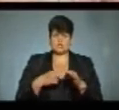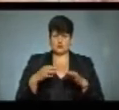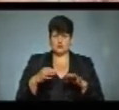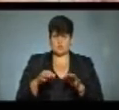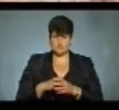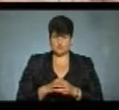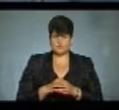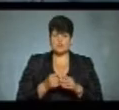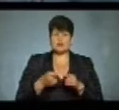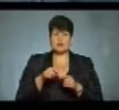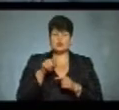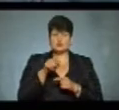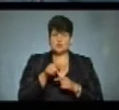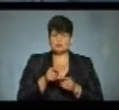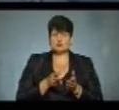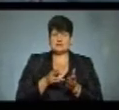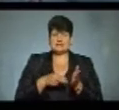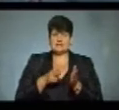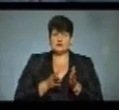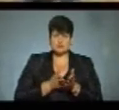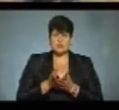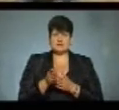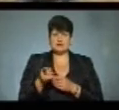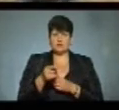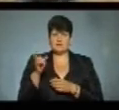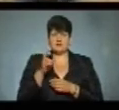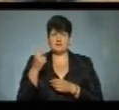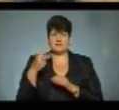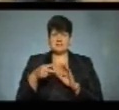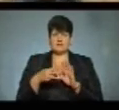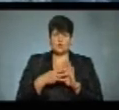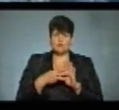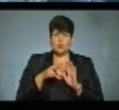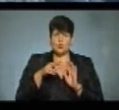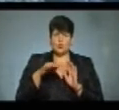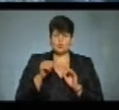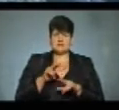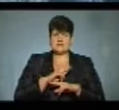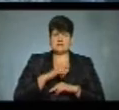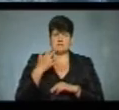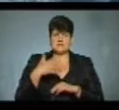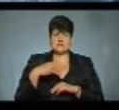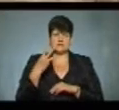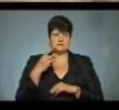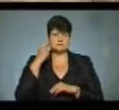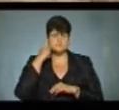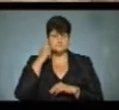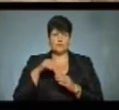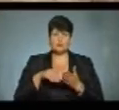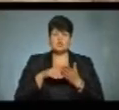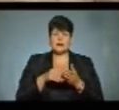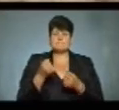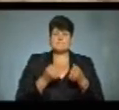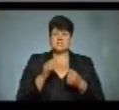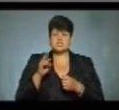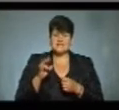транспорту». На цьому ж залізничному напрямку Тернопіль-Березовиця 28 лютого цього року загинув 53-річний помічник машиніста,